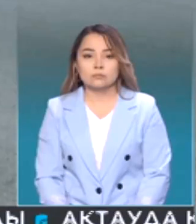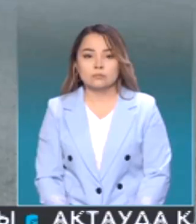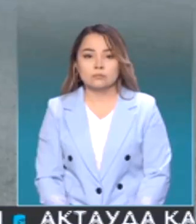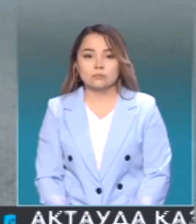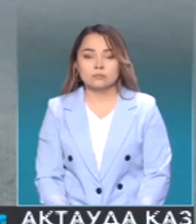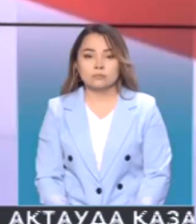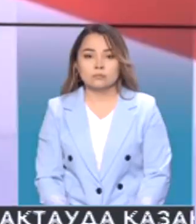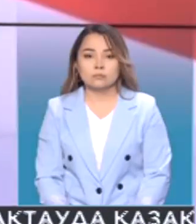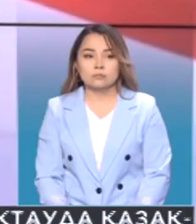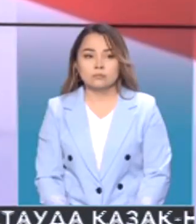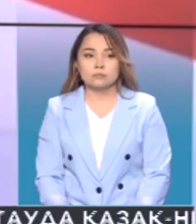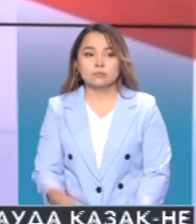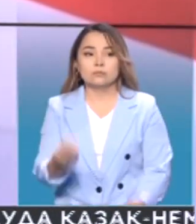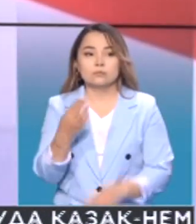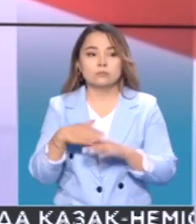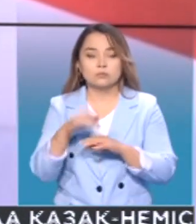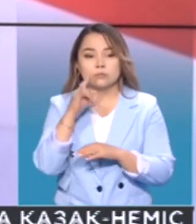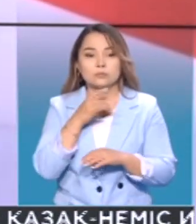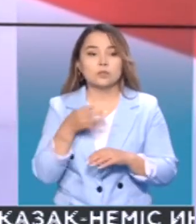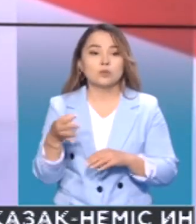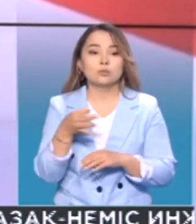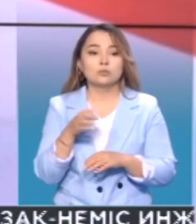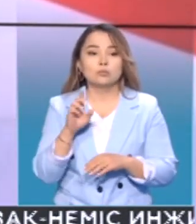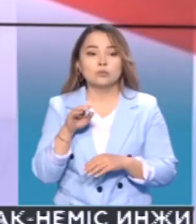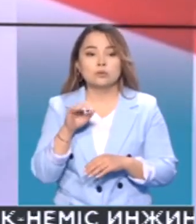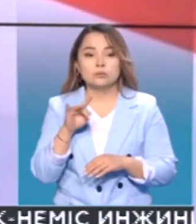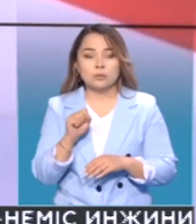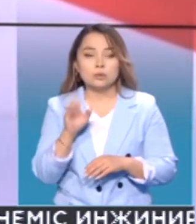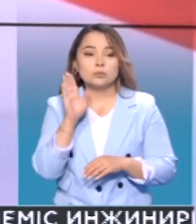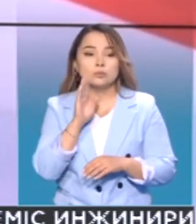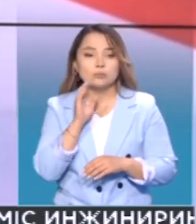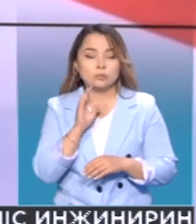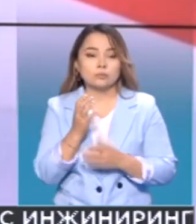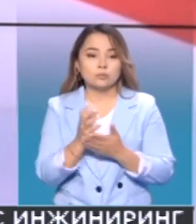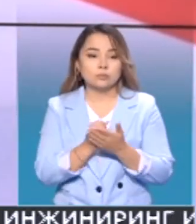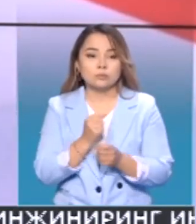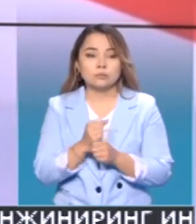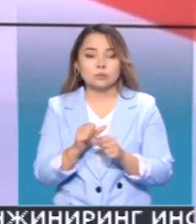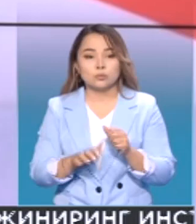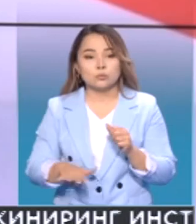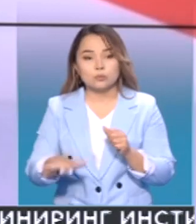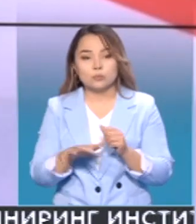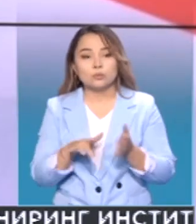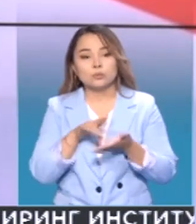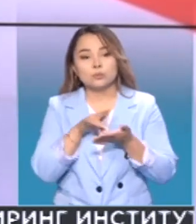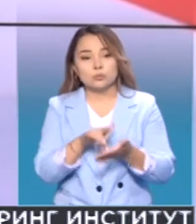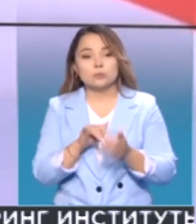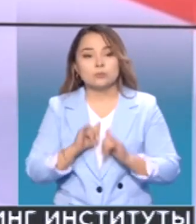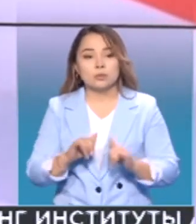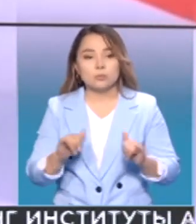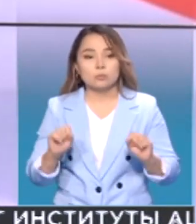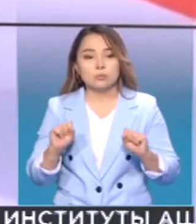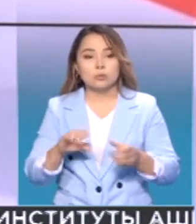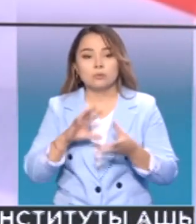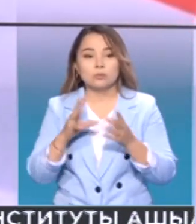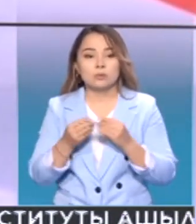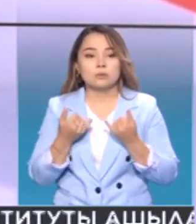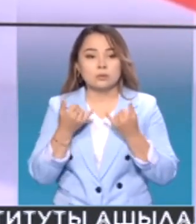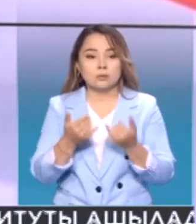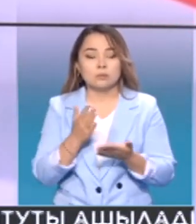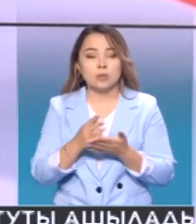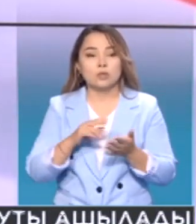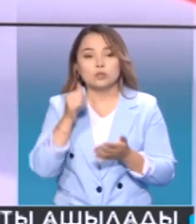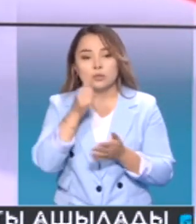облысынан. Шығыс Қазақстан облысындағы Бұқтырма су қоймасының жағасында туризмді дамытуға барлық мүмкіндік бар. Ол үшін